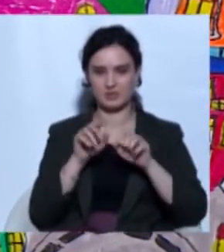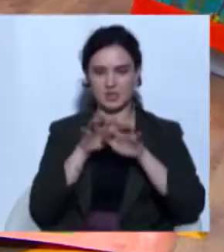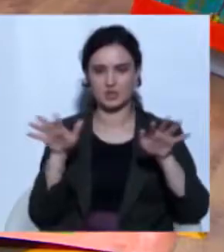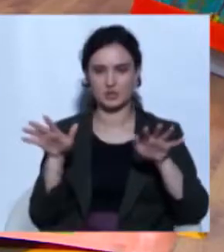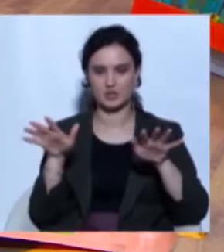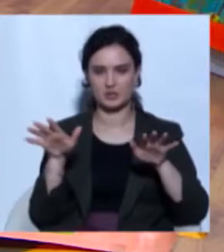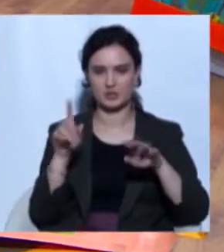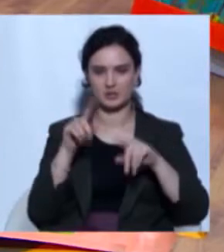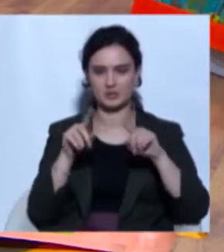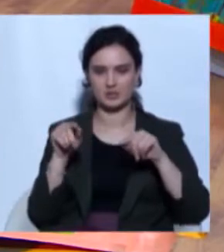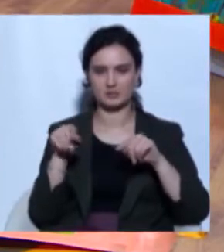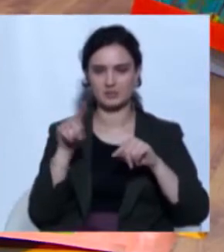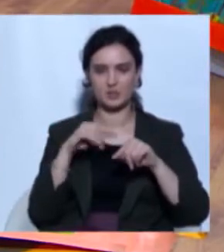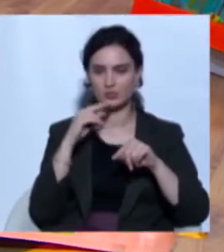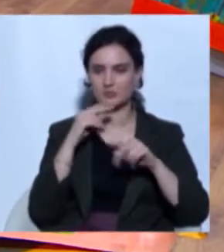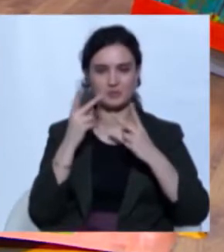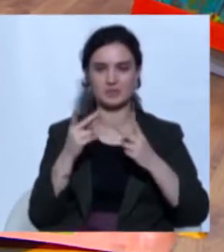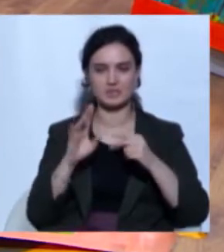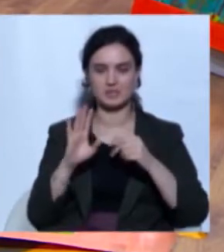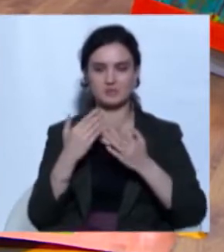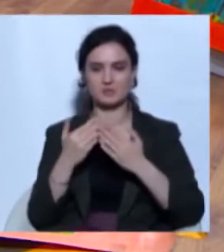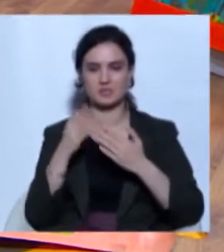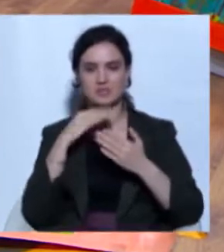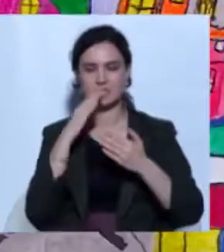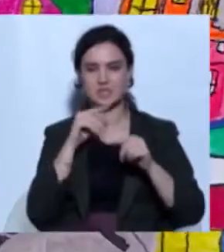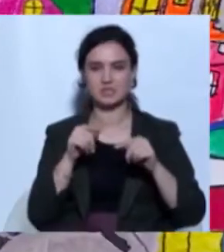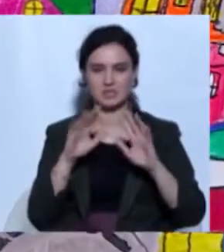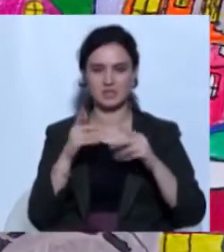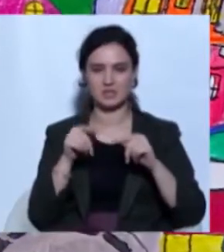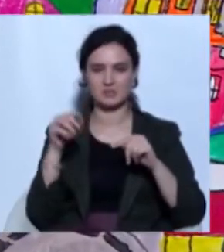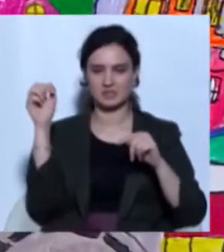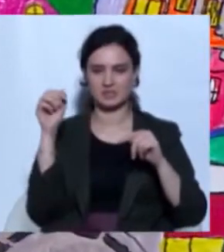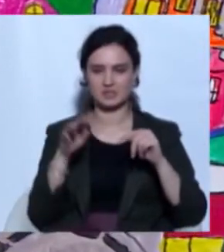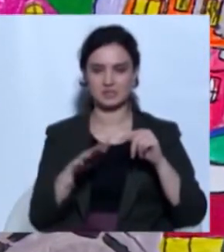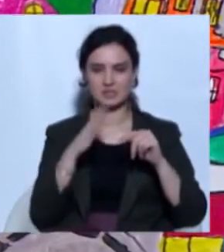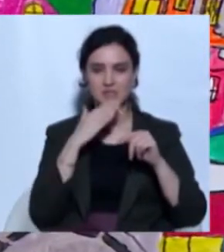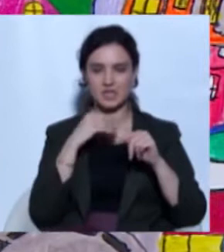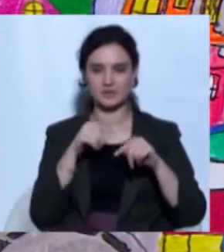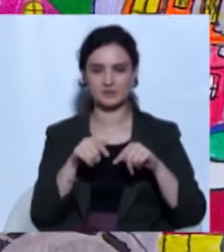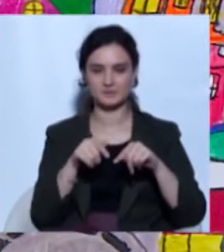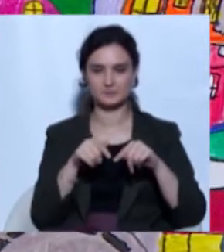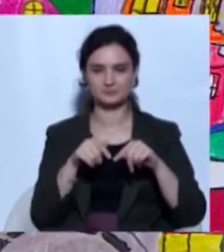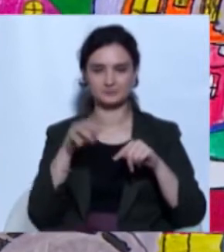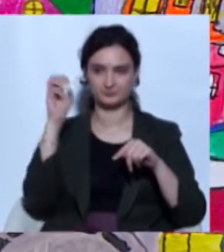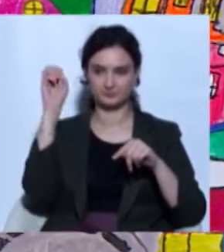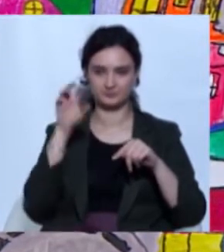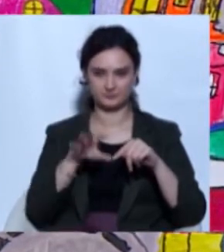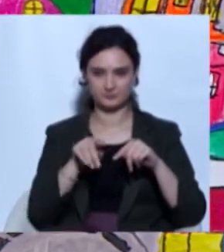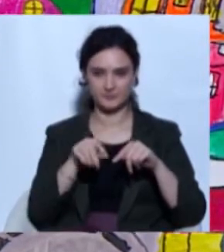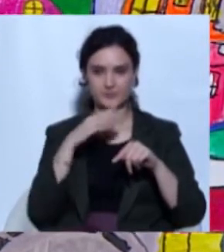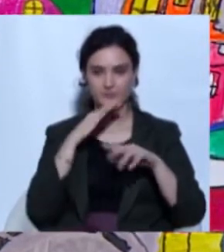დაიშალა. ხან არ მეგეკცევიათ ყურადღება, აი წყალზე ხდება ესე. აი სინათლის სხივი თუ